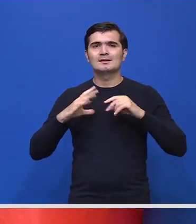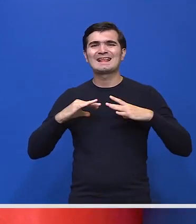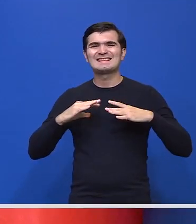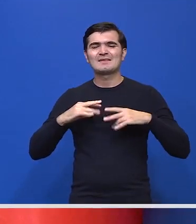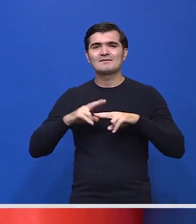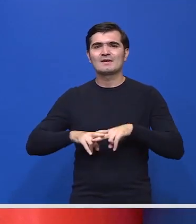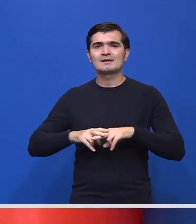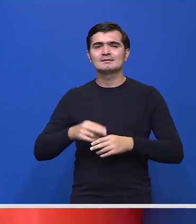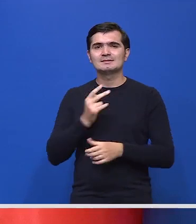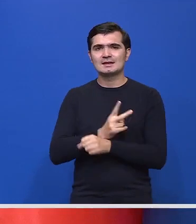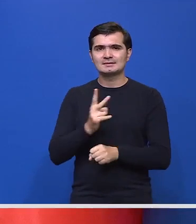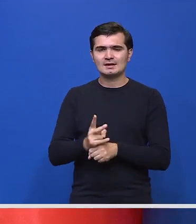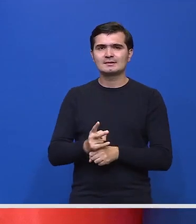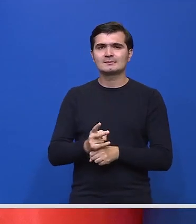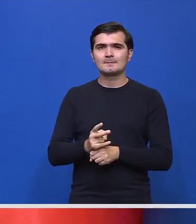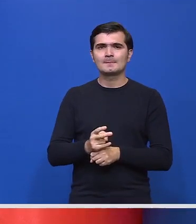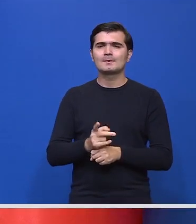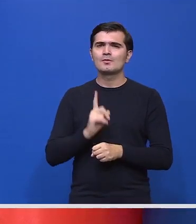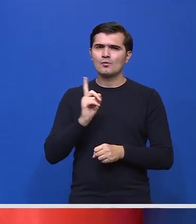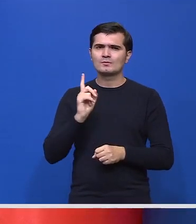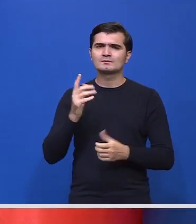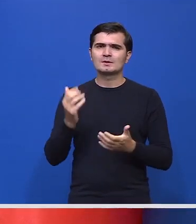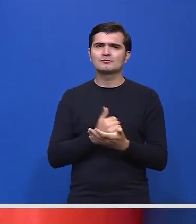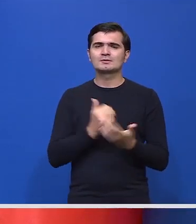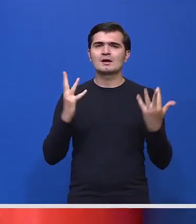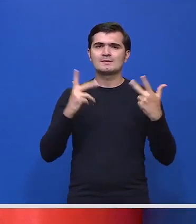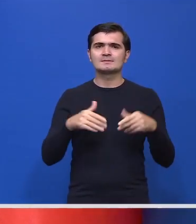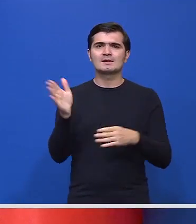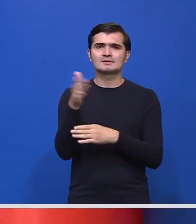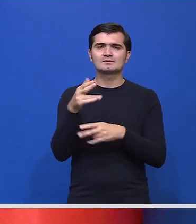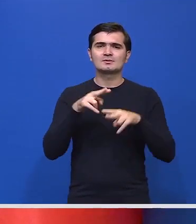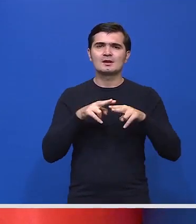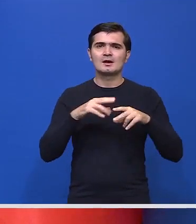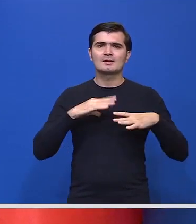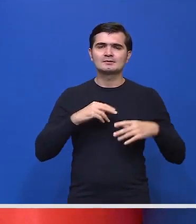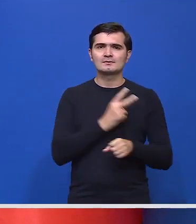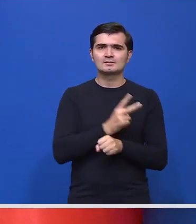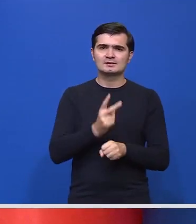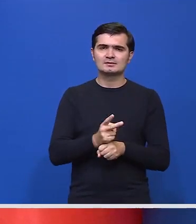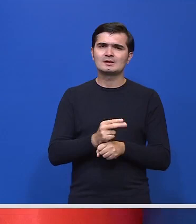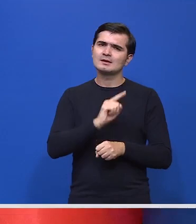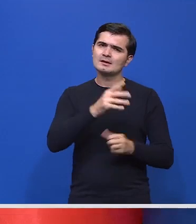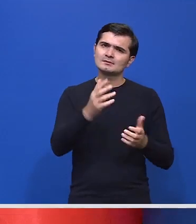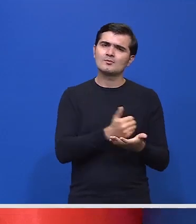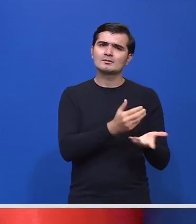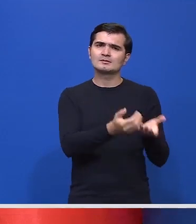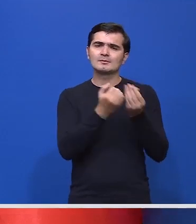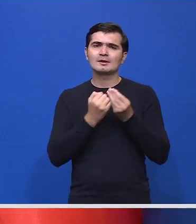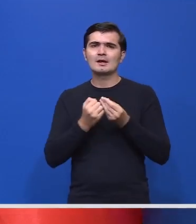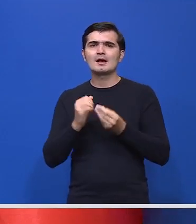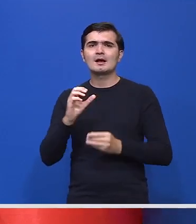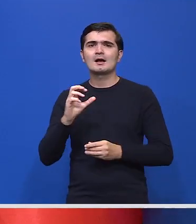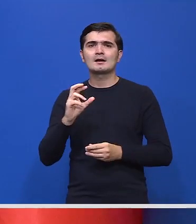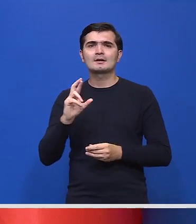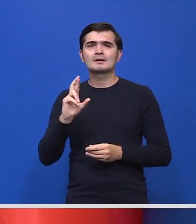crea cadrul normativ pentru ca Administrația Națională a Rezervelor de Stat și Probleme Speciale să poată prelua creanțe bugetare